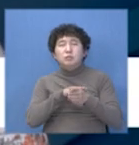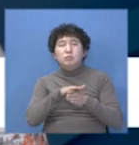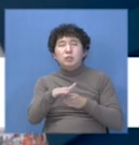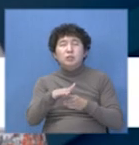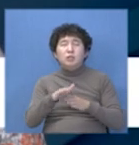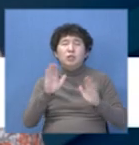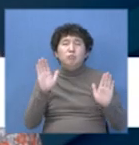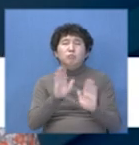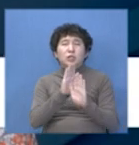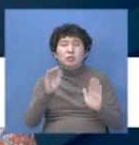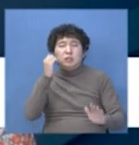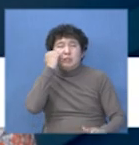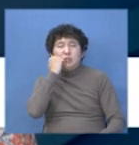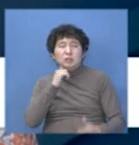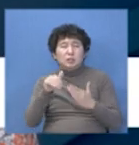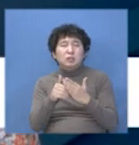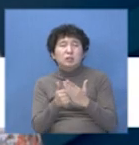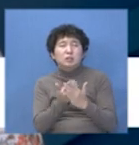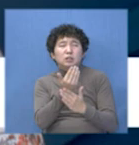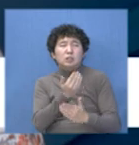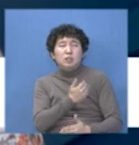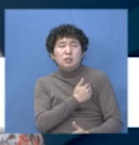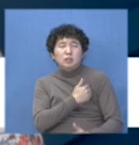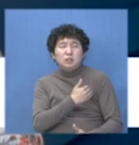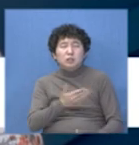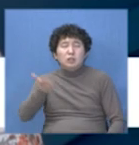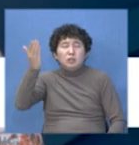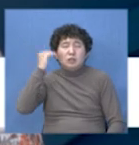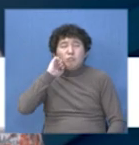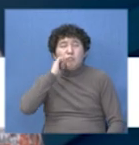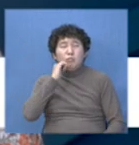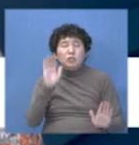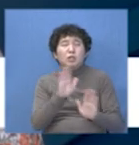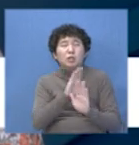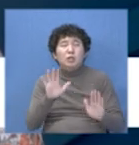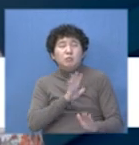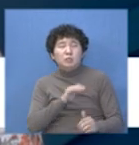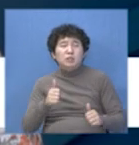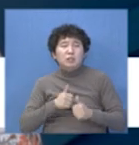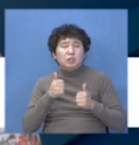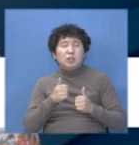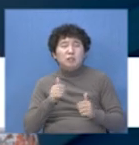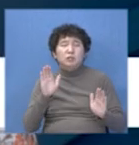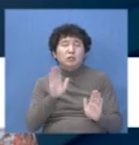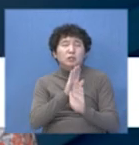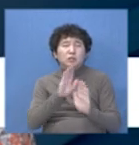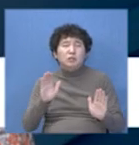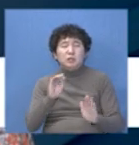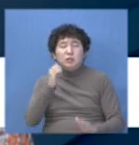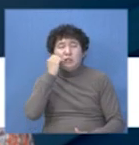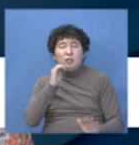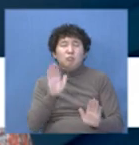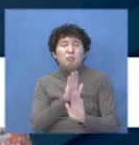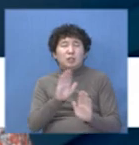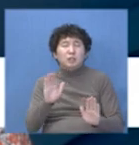Біз ескі әндерді жаңғырту жолындамыз. Ертеректе әжелеріміз айтқан әндерді орындауға тырысамыз. Есті және ескі әндерді ұмытпай қайта